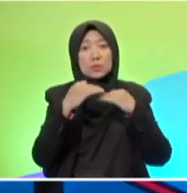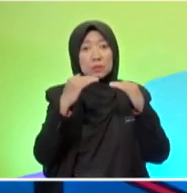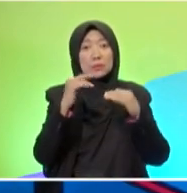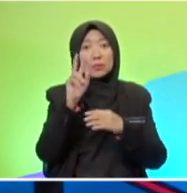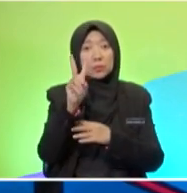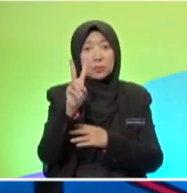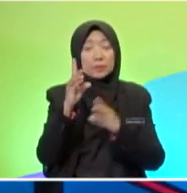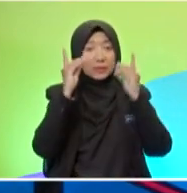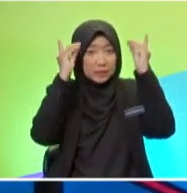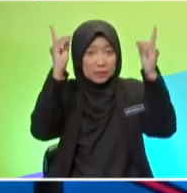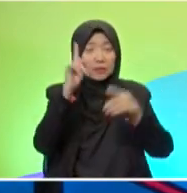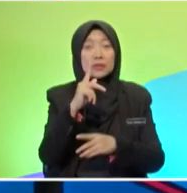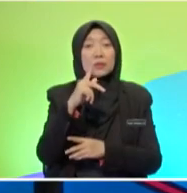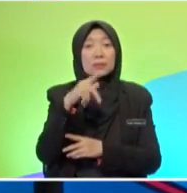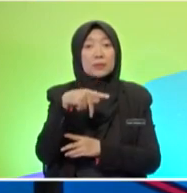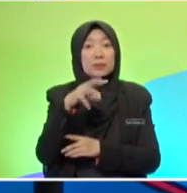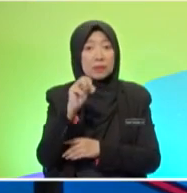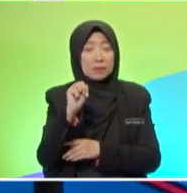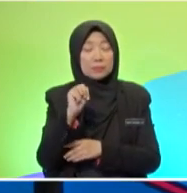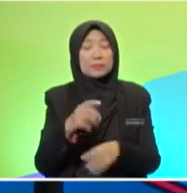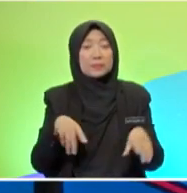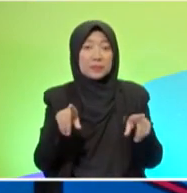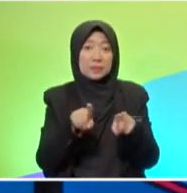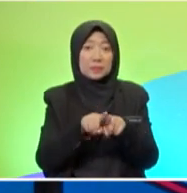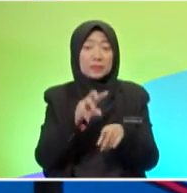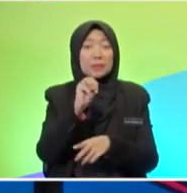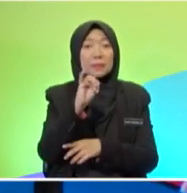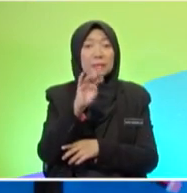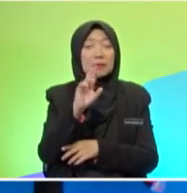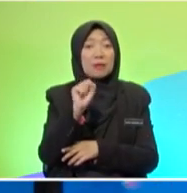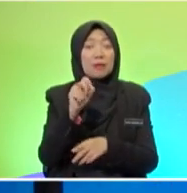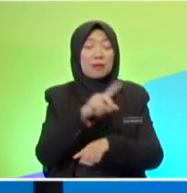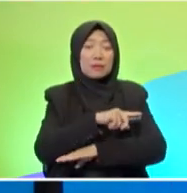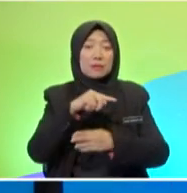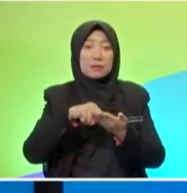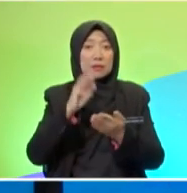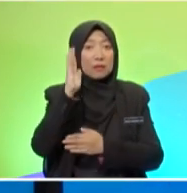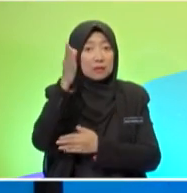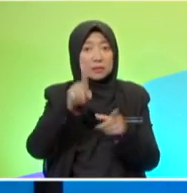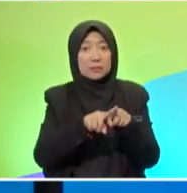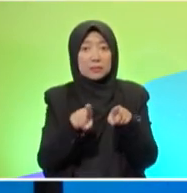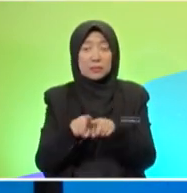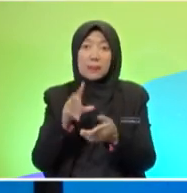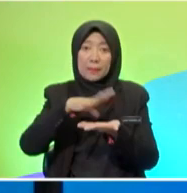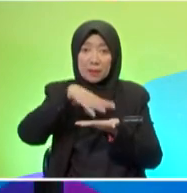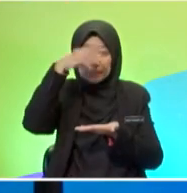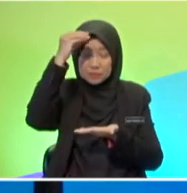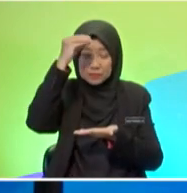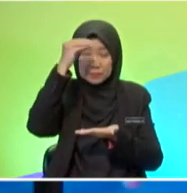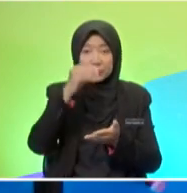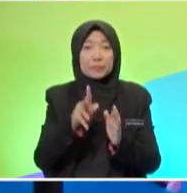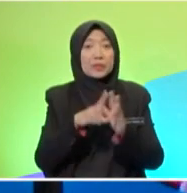KPM bertemankan saya hari ini kita akan sama-sama belajar satu mata pelajaran yaitu